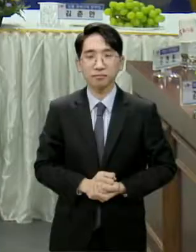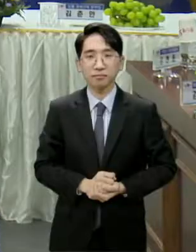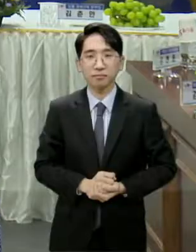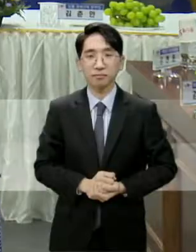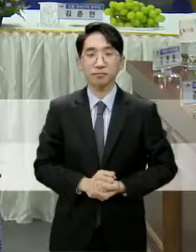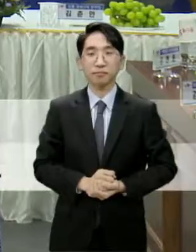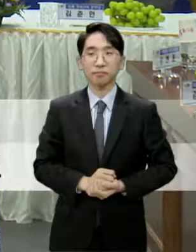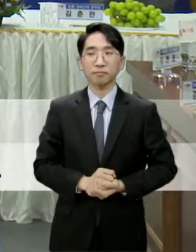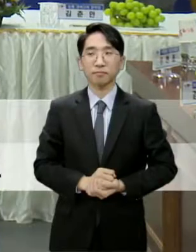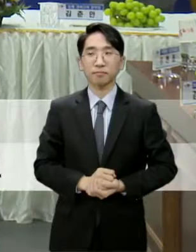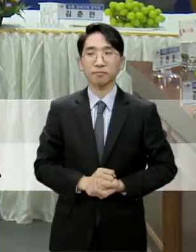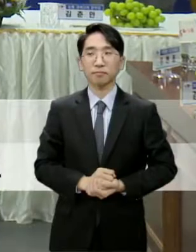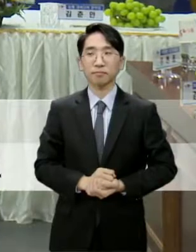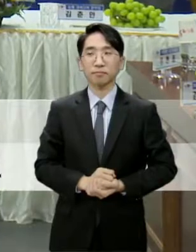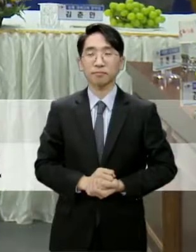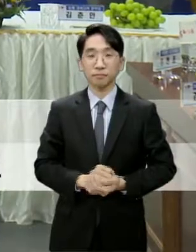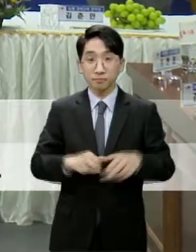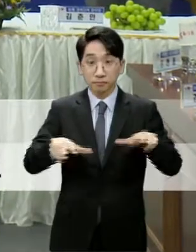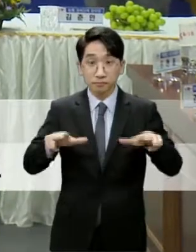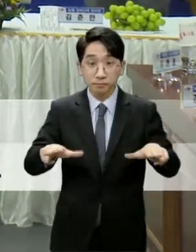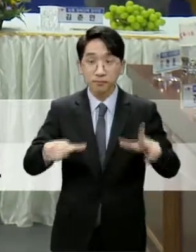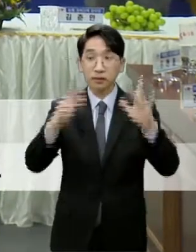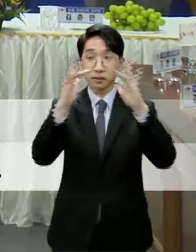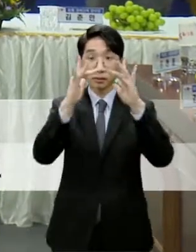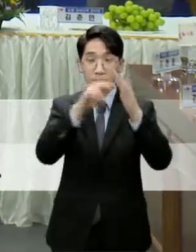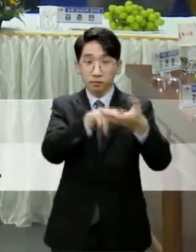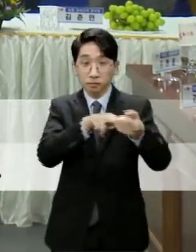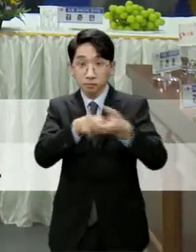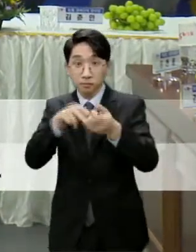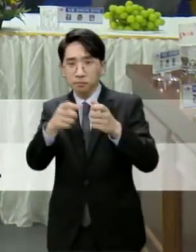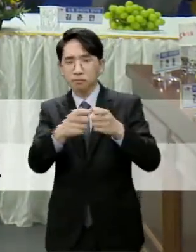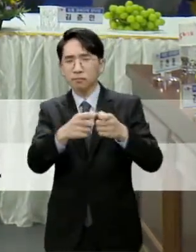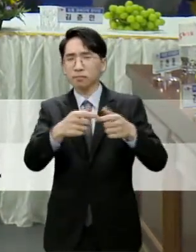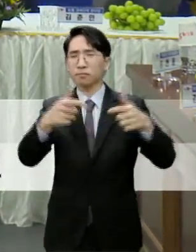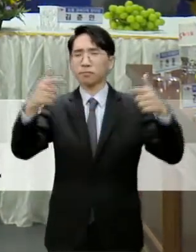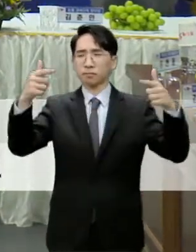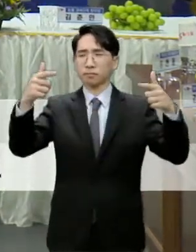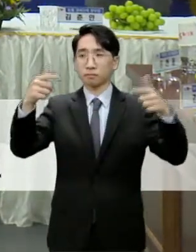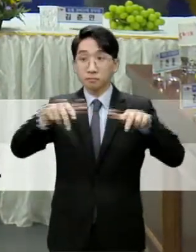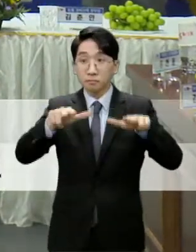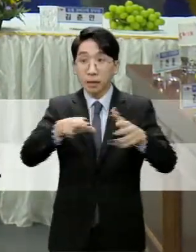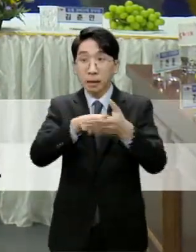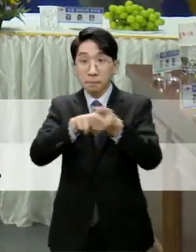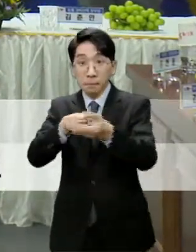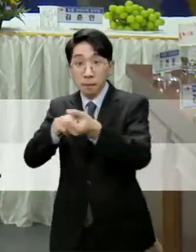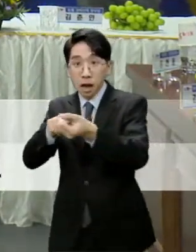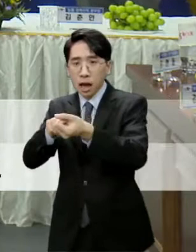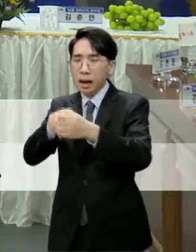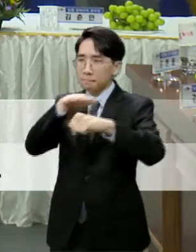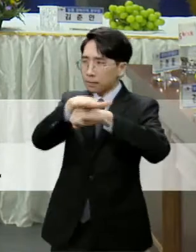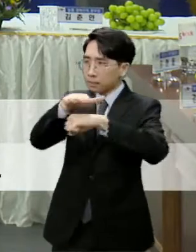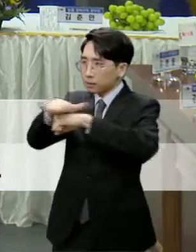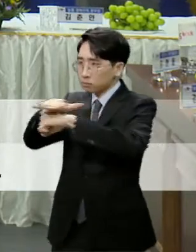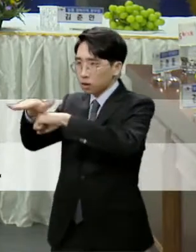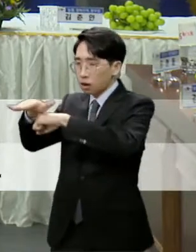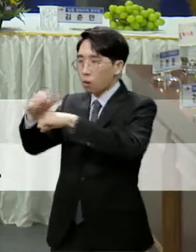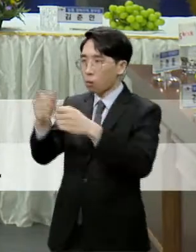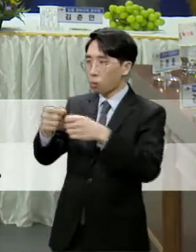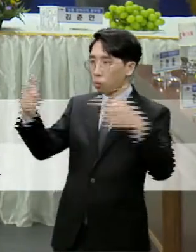이제 온라인 판매로 늘어나기 때문에 그 판매를 다변화하는데 큰 역할이 있다고